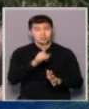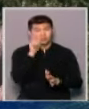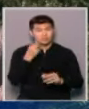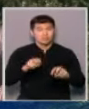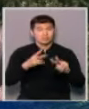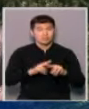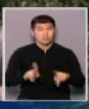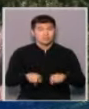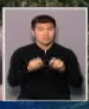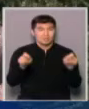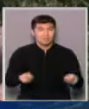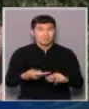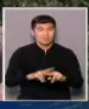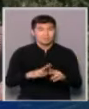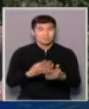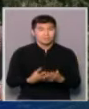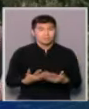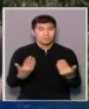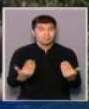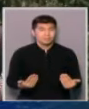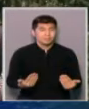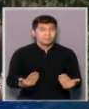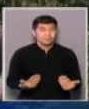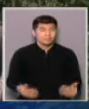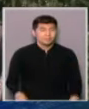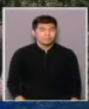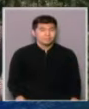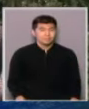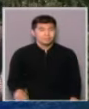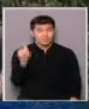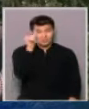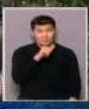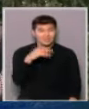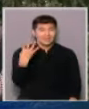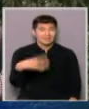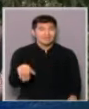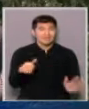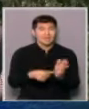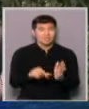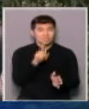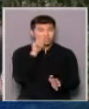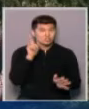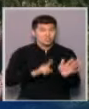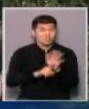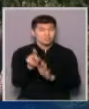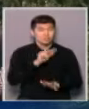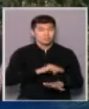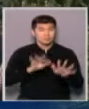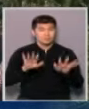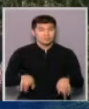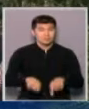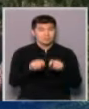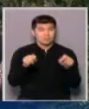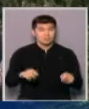арнайы қарастырылған. Осы биылғы жылы 46 жастарды алғашқы жұмыс орны жобасына